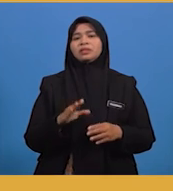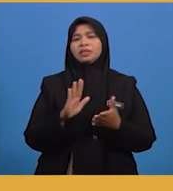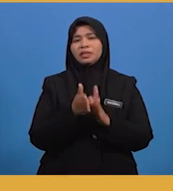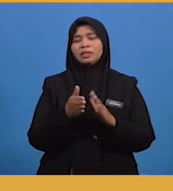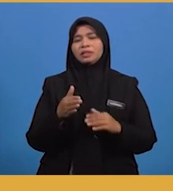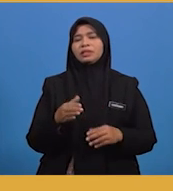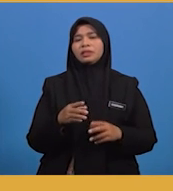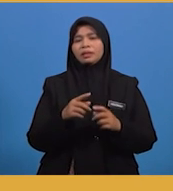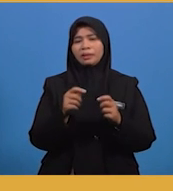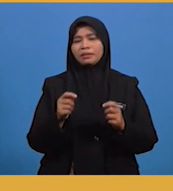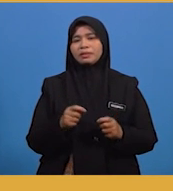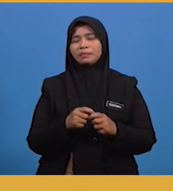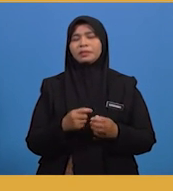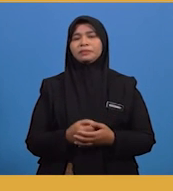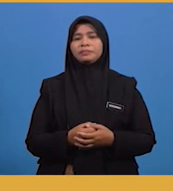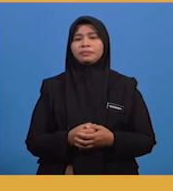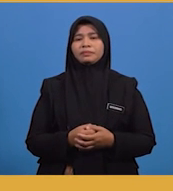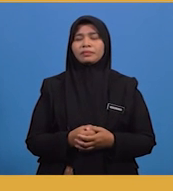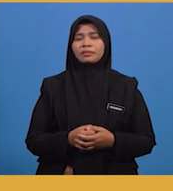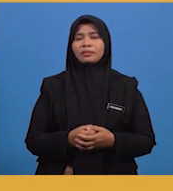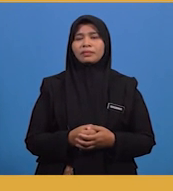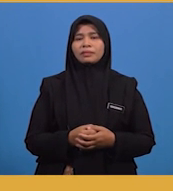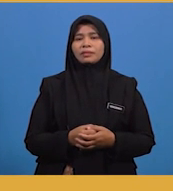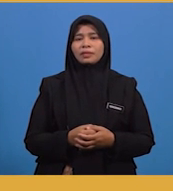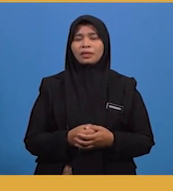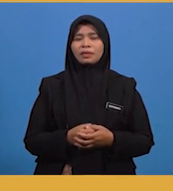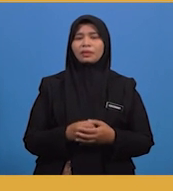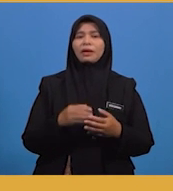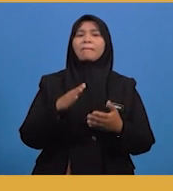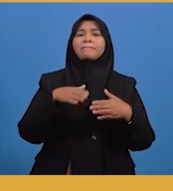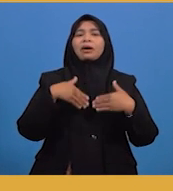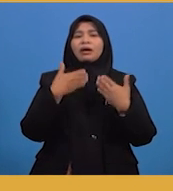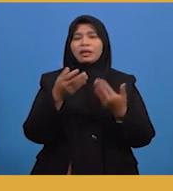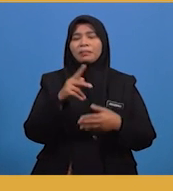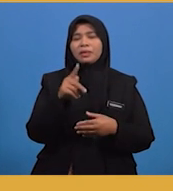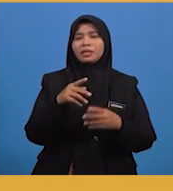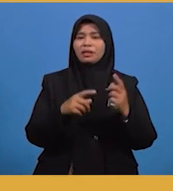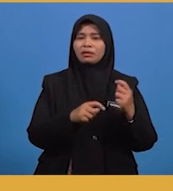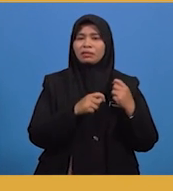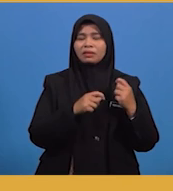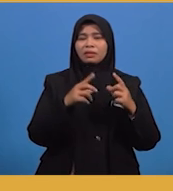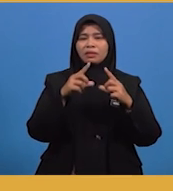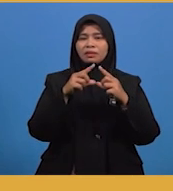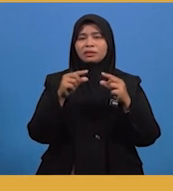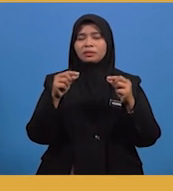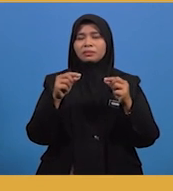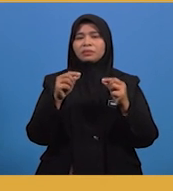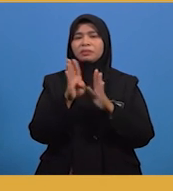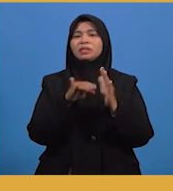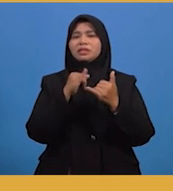Jepun. Soalan berikutnya, bagaimana tentera Jepun berjaya menguasai negara kita?